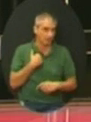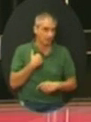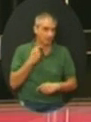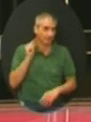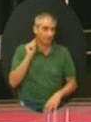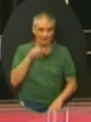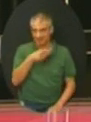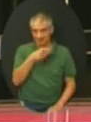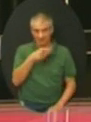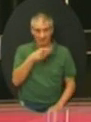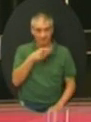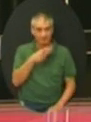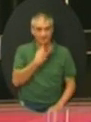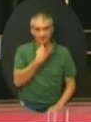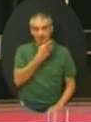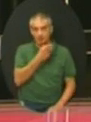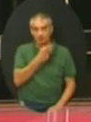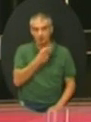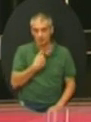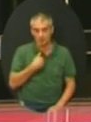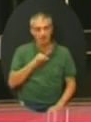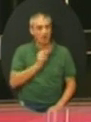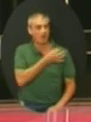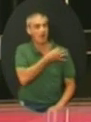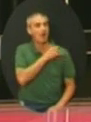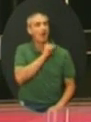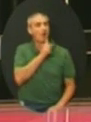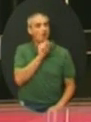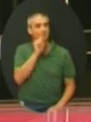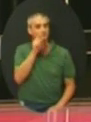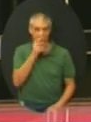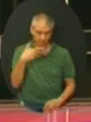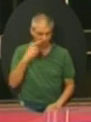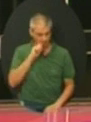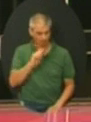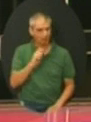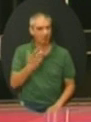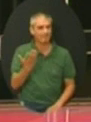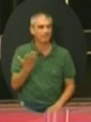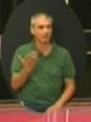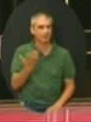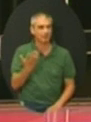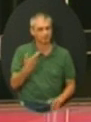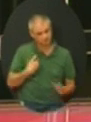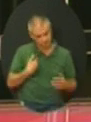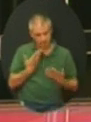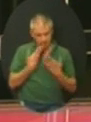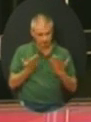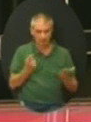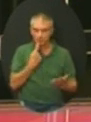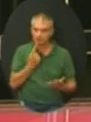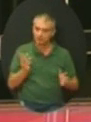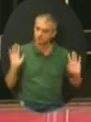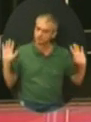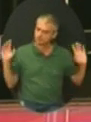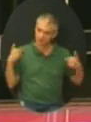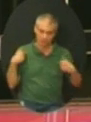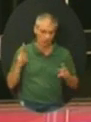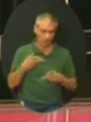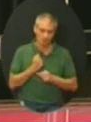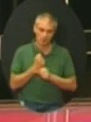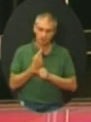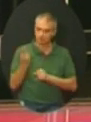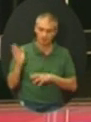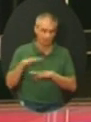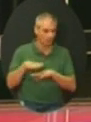לכיכר העיר שלו להגיד לו, כאלוף לאלוף, תהיה גבר, צא לשולחן, תגיד, חבר'ה, אני לא יכול לעשות